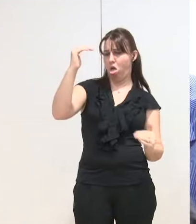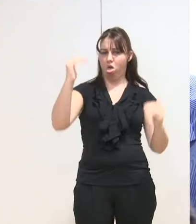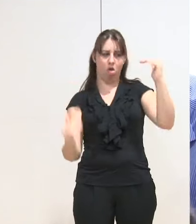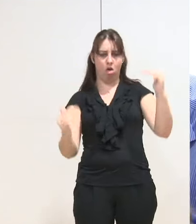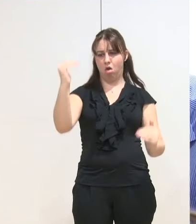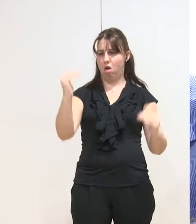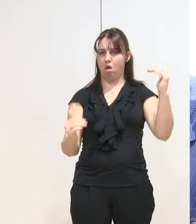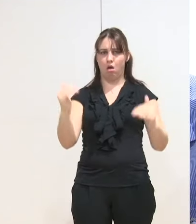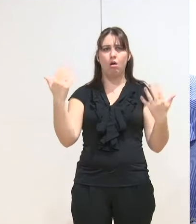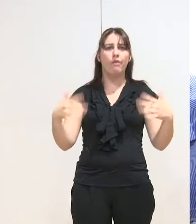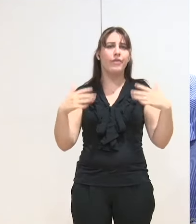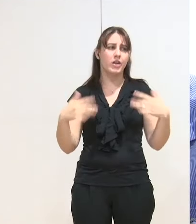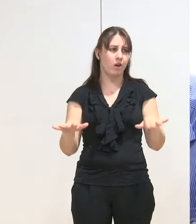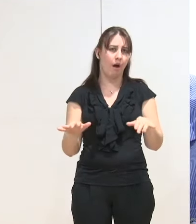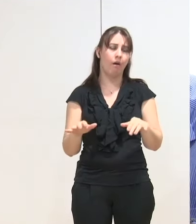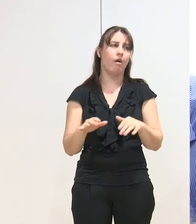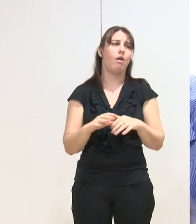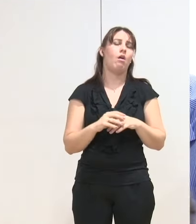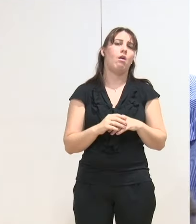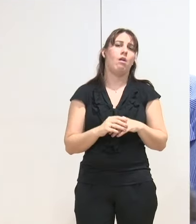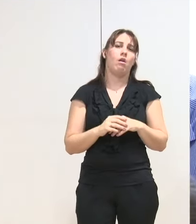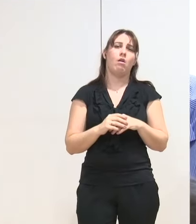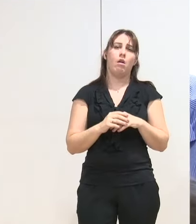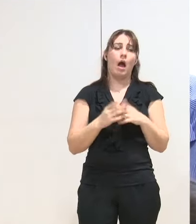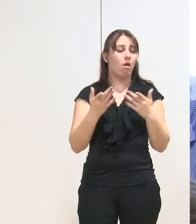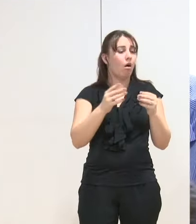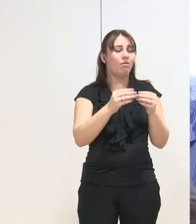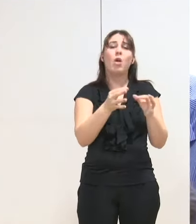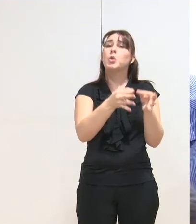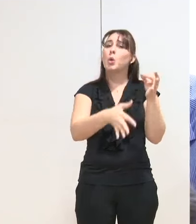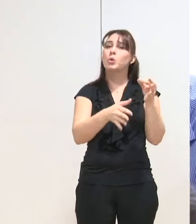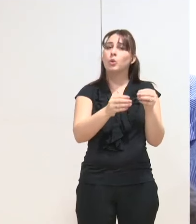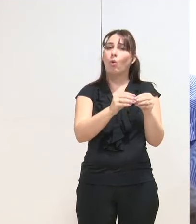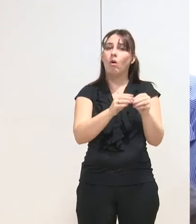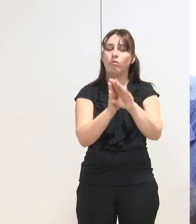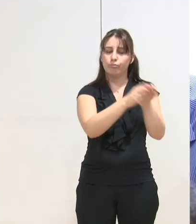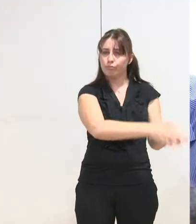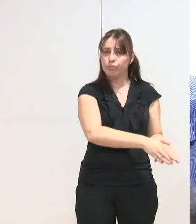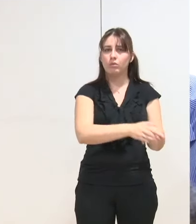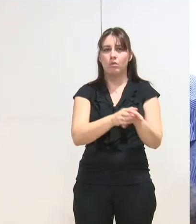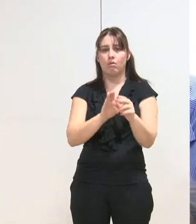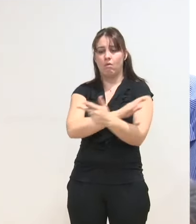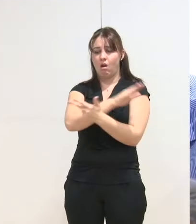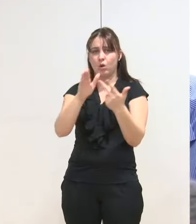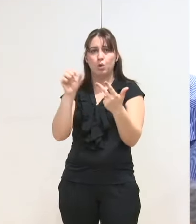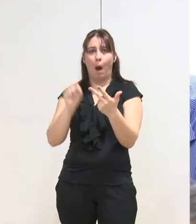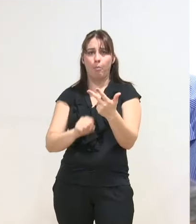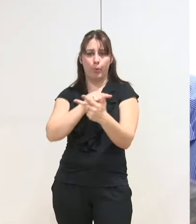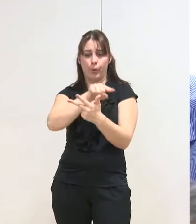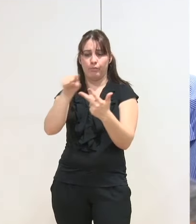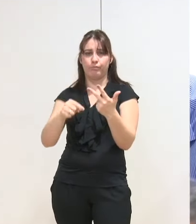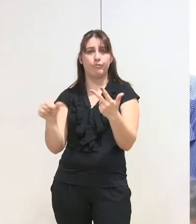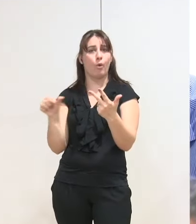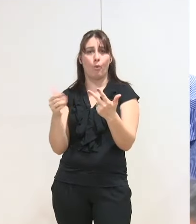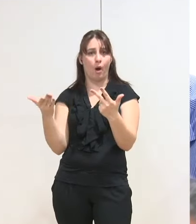fonctionne l'impôt local il ne reste plus que trois leviers à